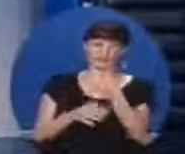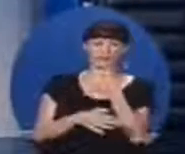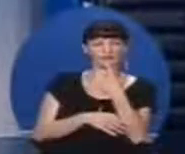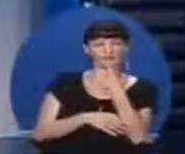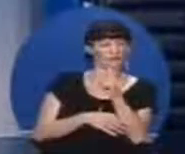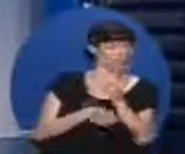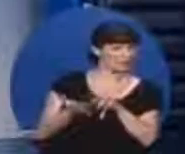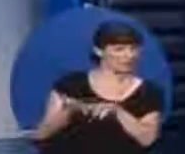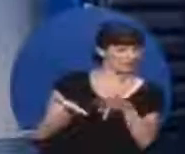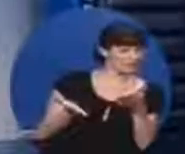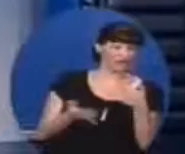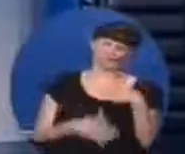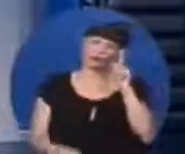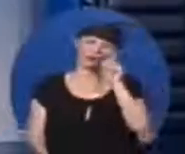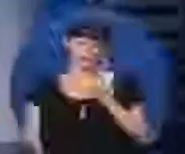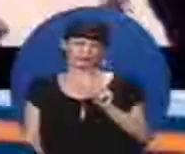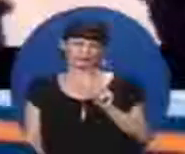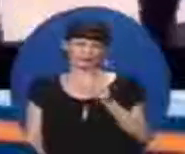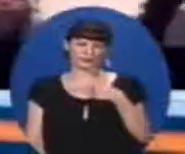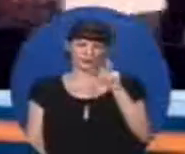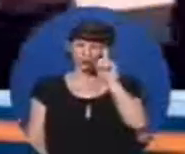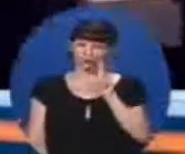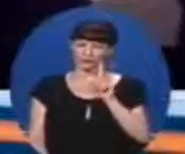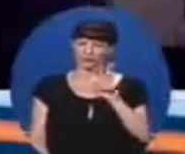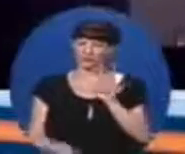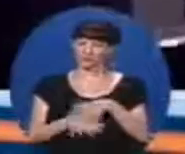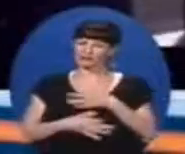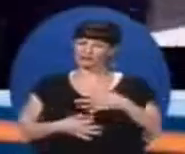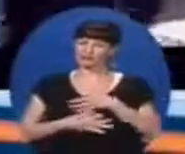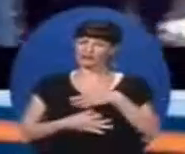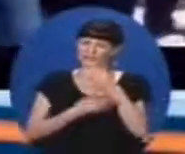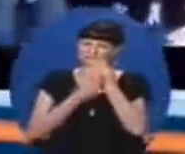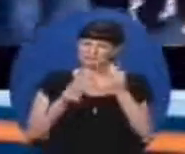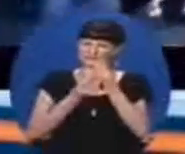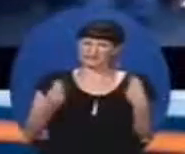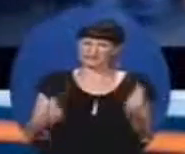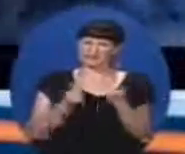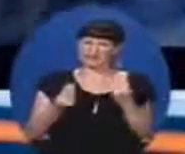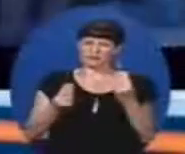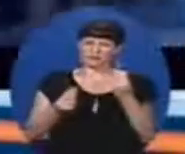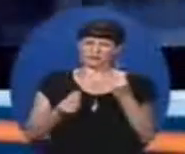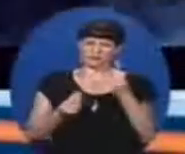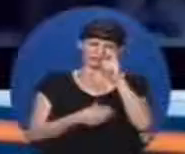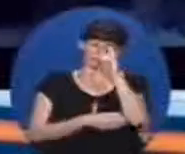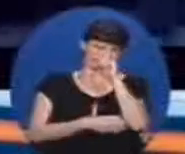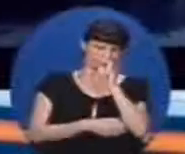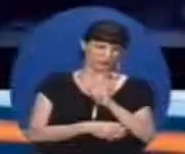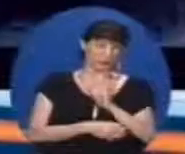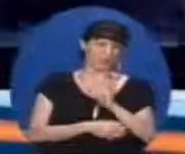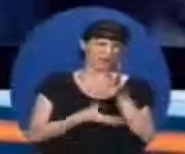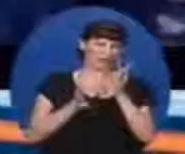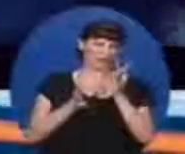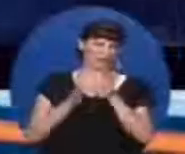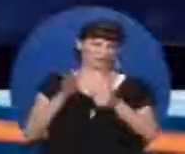יודעים, תשמע. אנחנו לא יודעים. אבל בתחושה יש משהו מקולקל מאוד בצמרת של המשטרה. יש פה דברים, אני